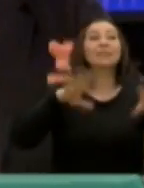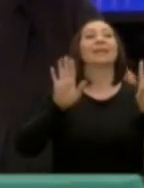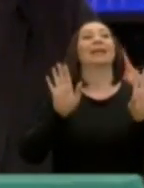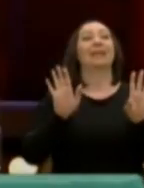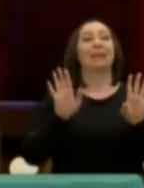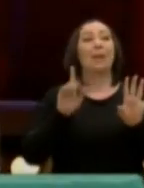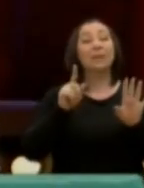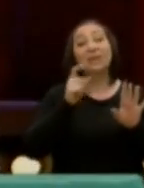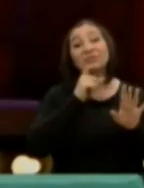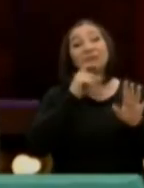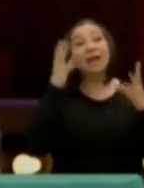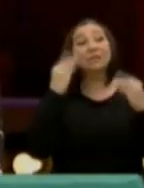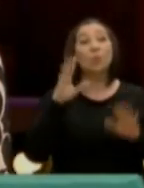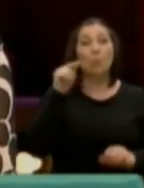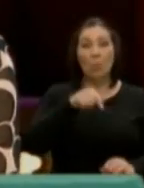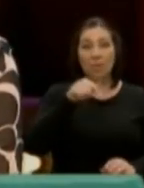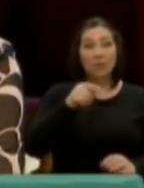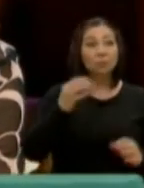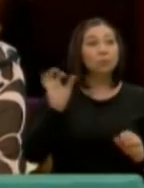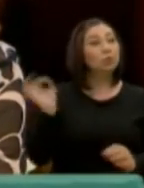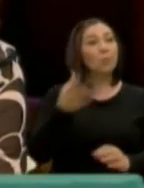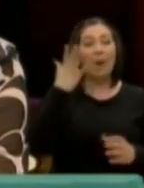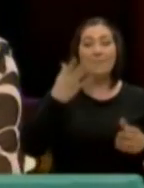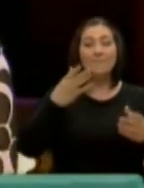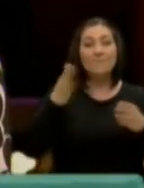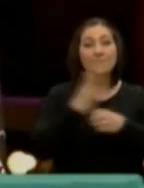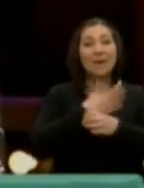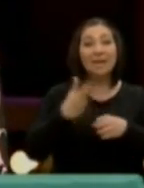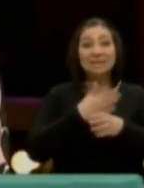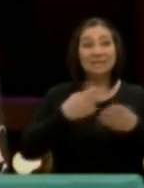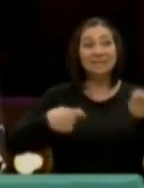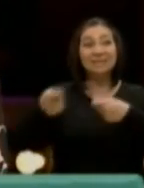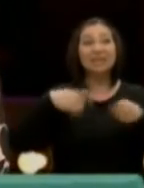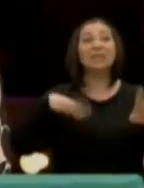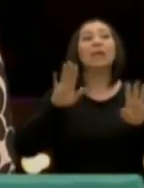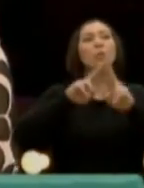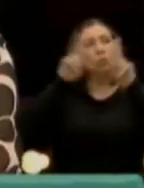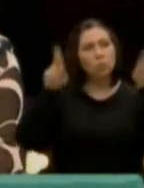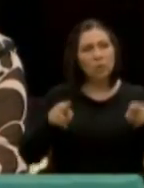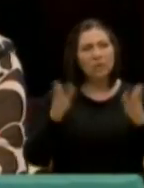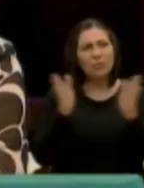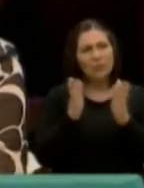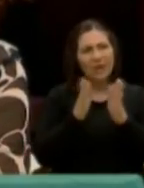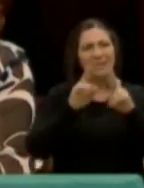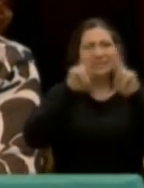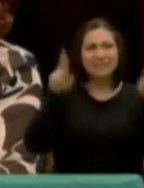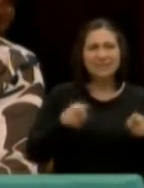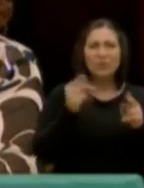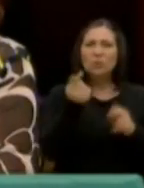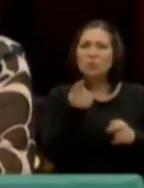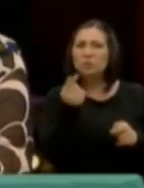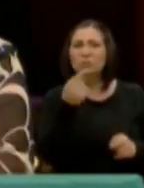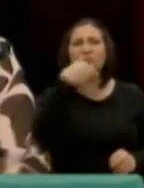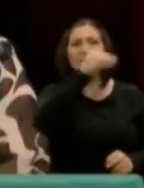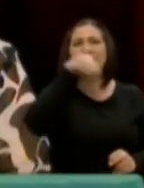Ama şöyle anlaşılmasın yani, ki yani buralarda süpermarket zincirlerine değil, buralarda delikates dükkanlarına niş market ürünü olarak küçük